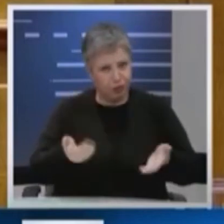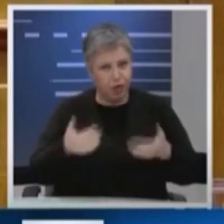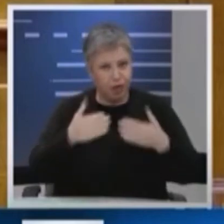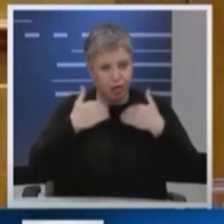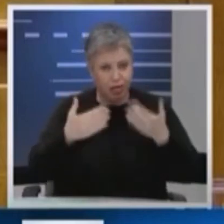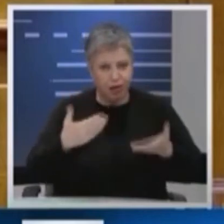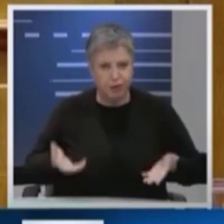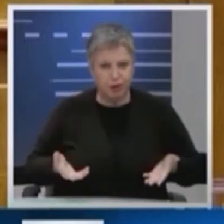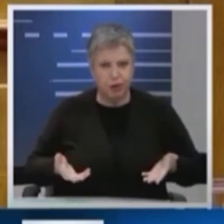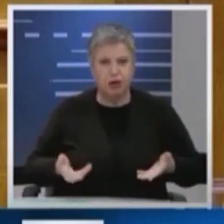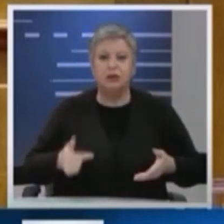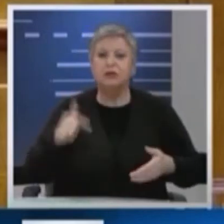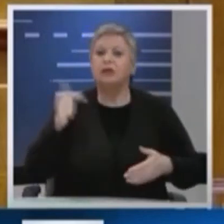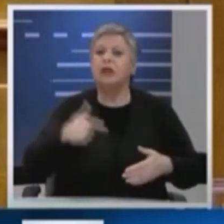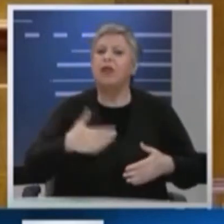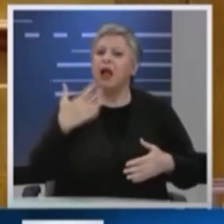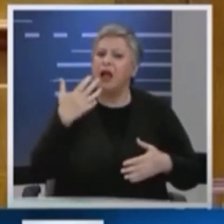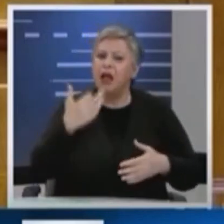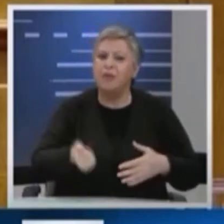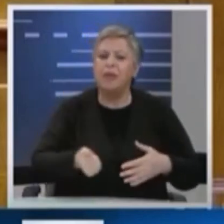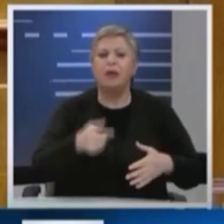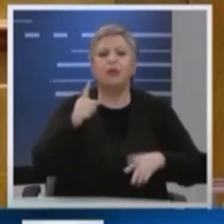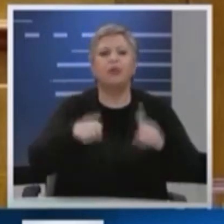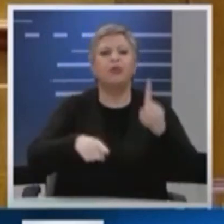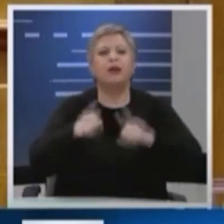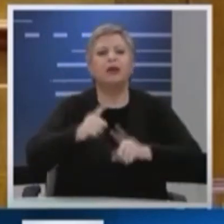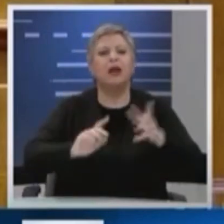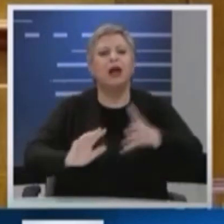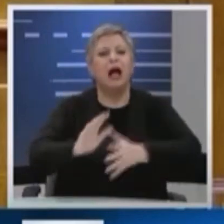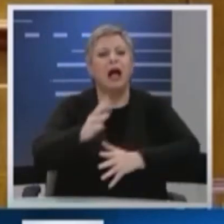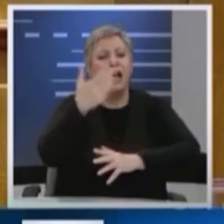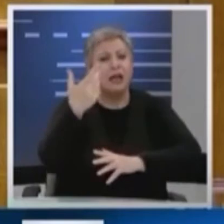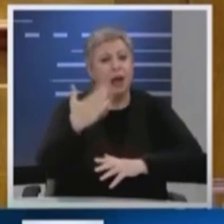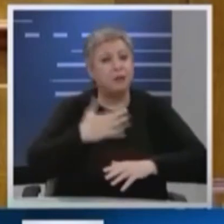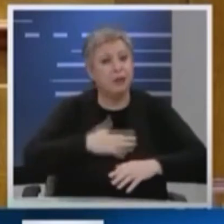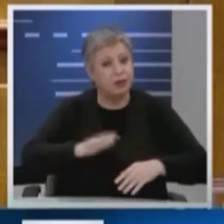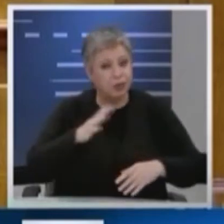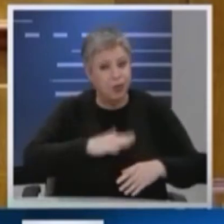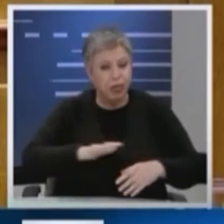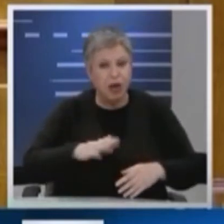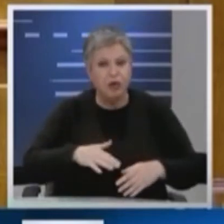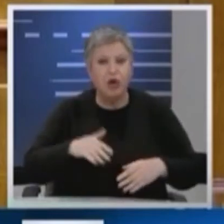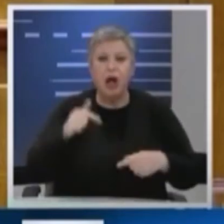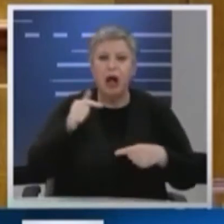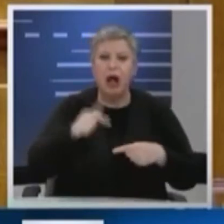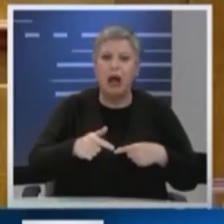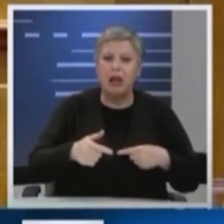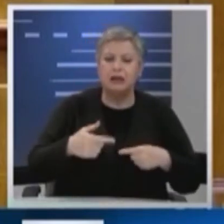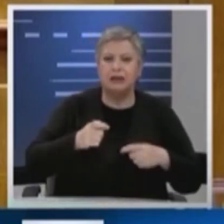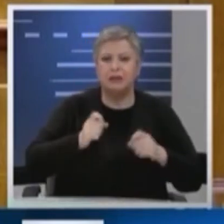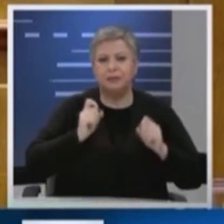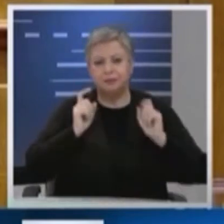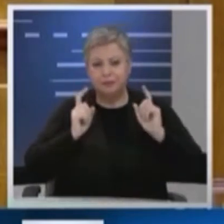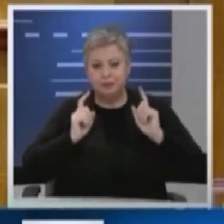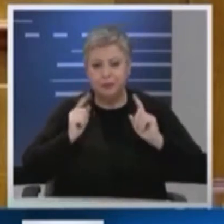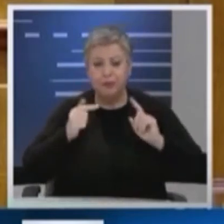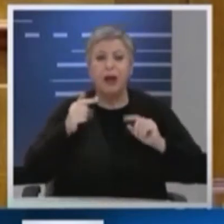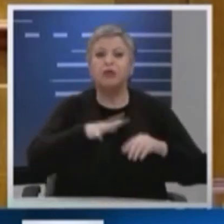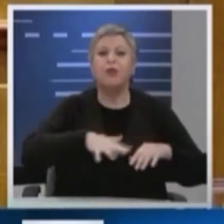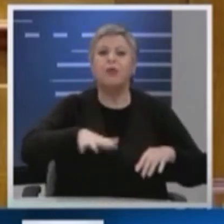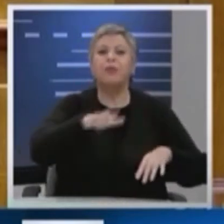κράτος που αντιστέκεται σε κάθε αναπτυξιακή προσπάθεια, που δεν μπορείτε να συμφωνήσετε ακόμα αν θα ξεκινήσει η επένδυση στο